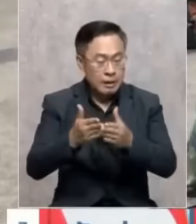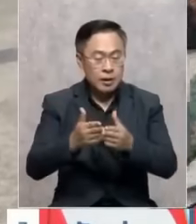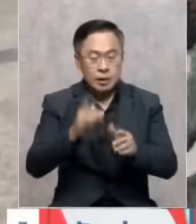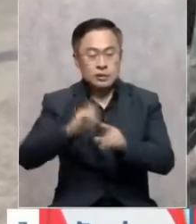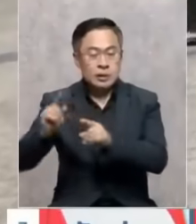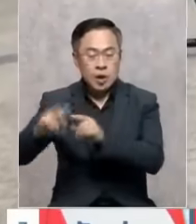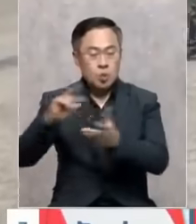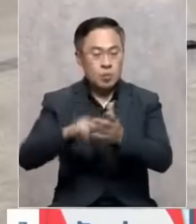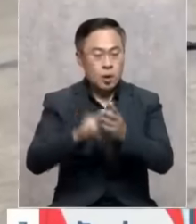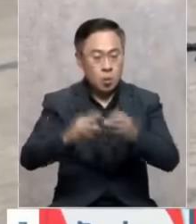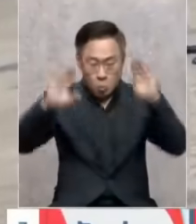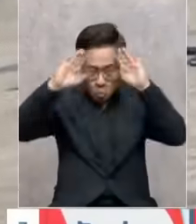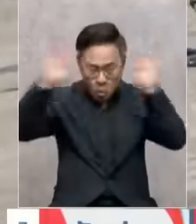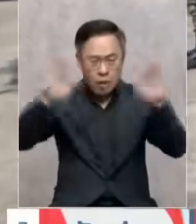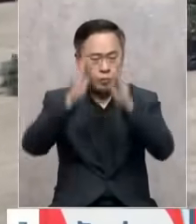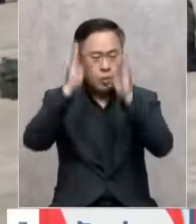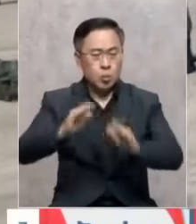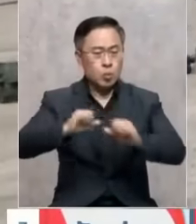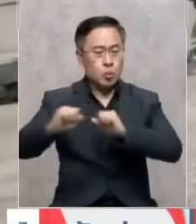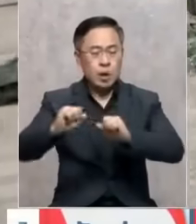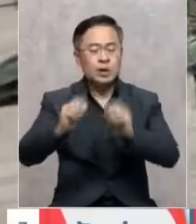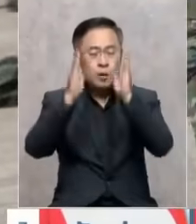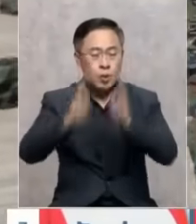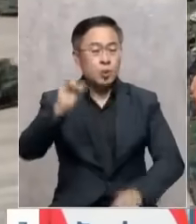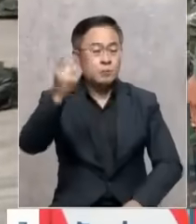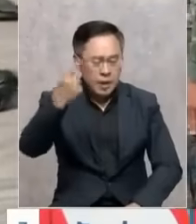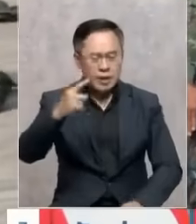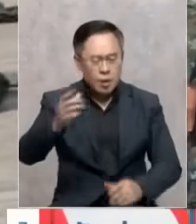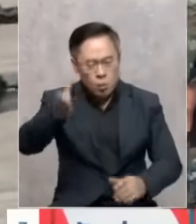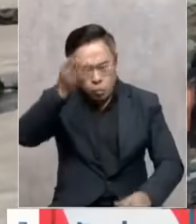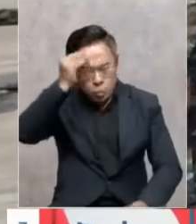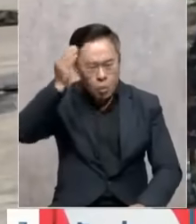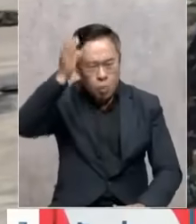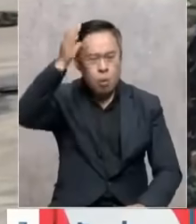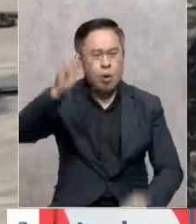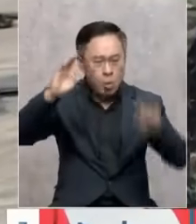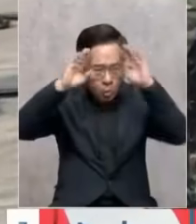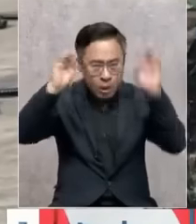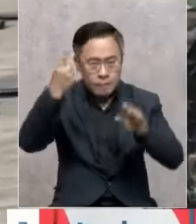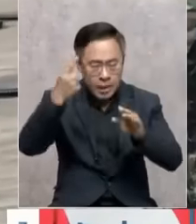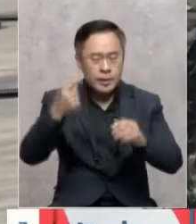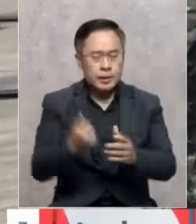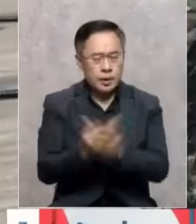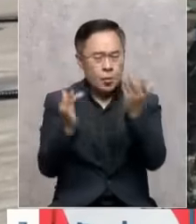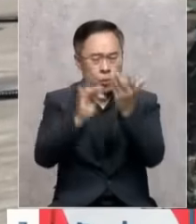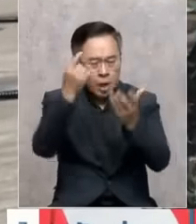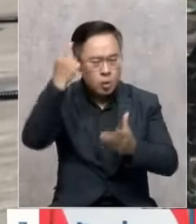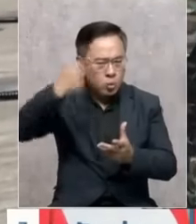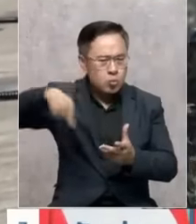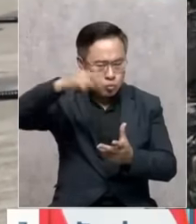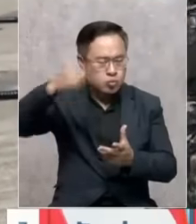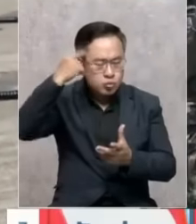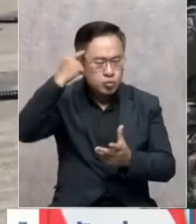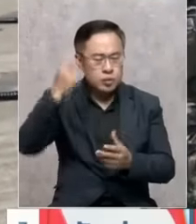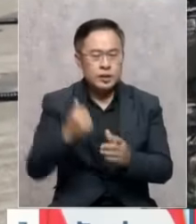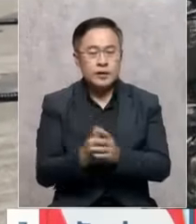ารกิจกองทัพอยู่แล้วเพราะว่าความยากจนก็เป็นภัยกองทัพก็ยินดีปฏิบัติเช่นอาจจะให้ทหารมามีส่วนร่วมแ